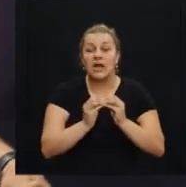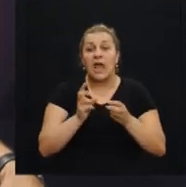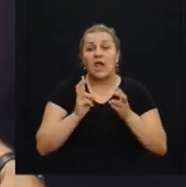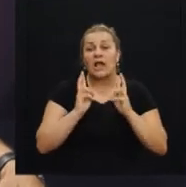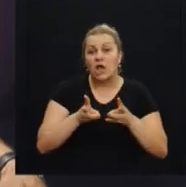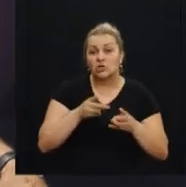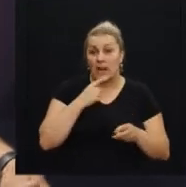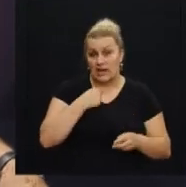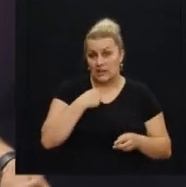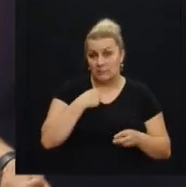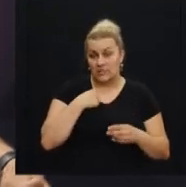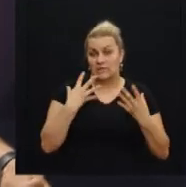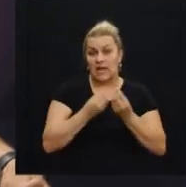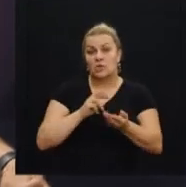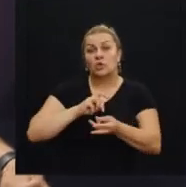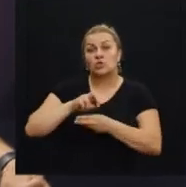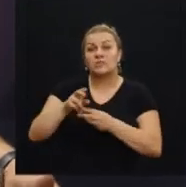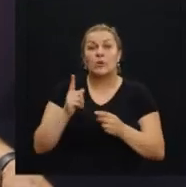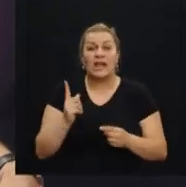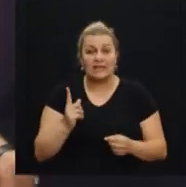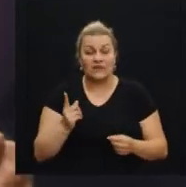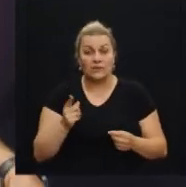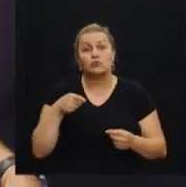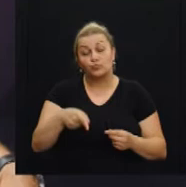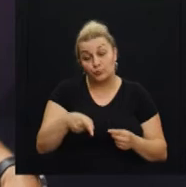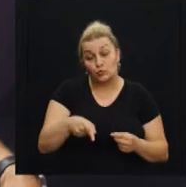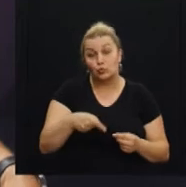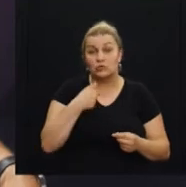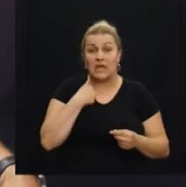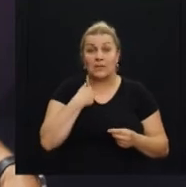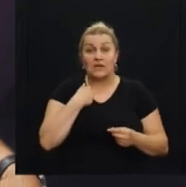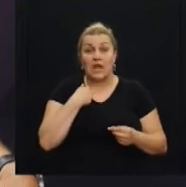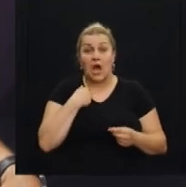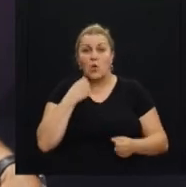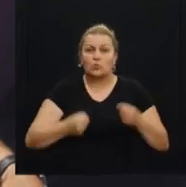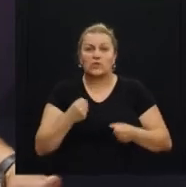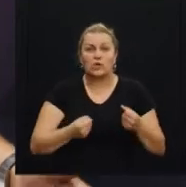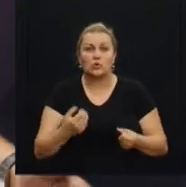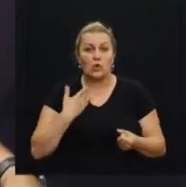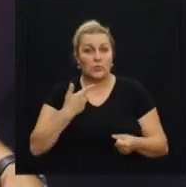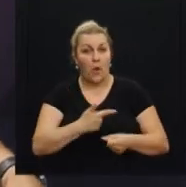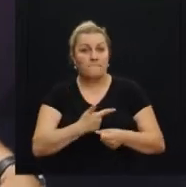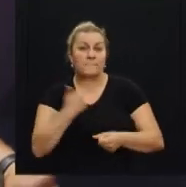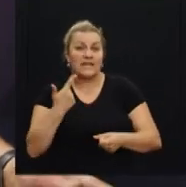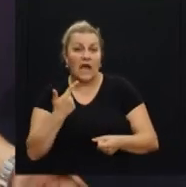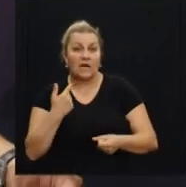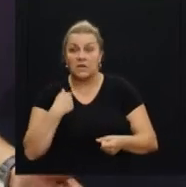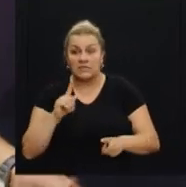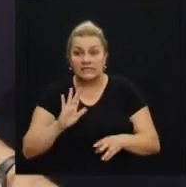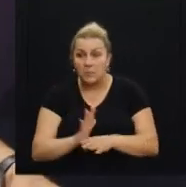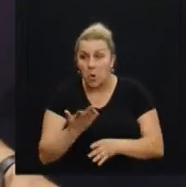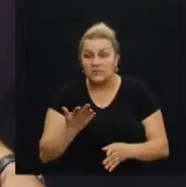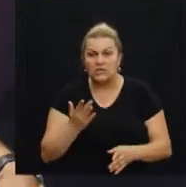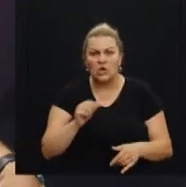Kaštelani i mi smo izašli na intervenciju i tu sam ja u trku dobio metak, nisam ni osjetio, samo